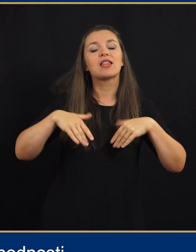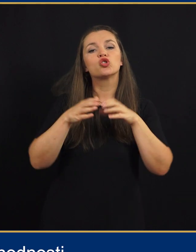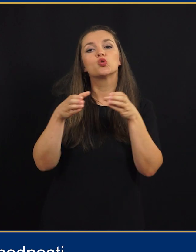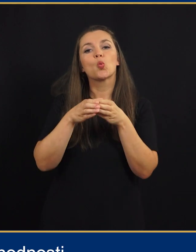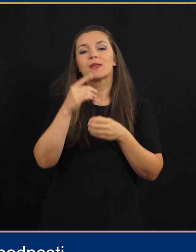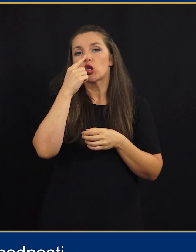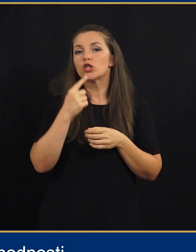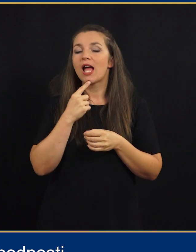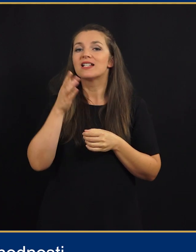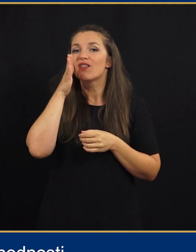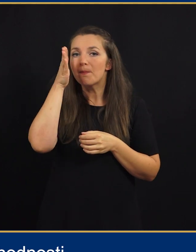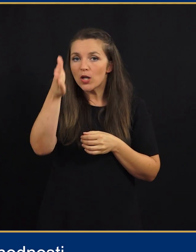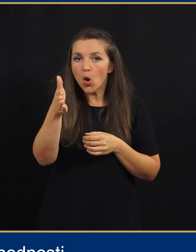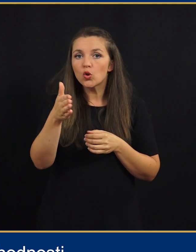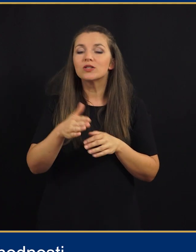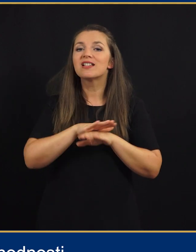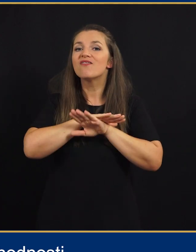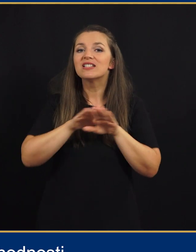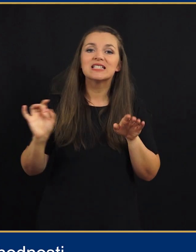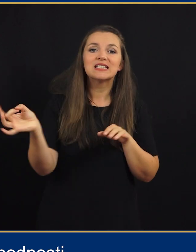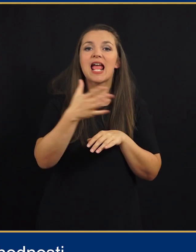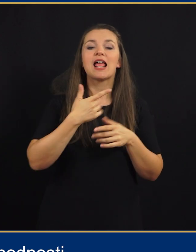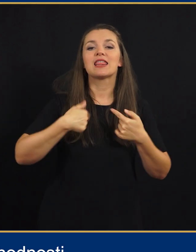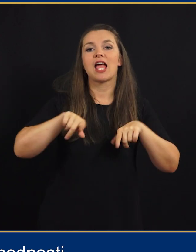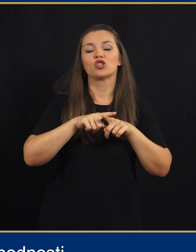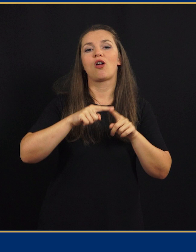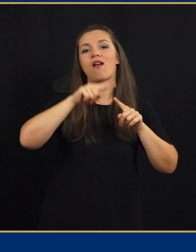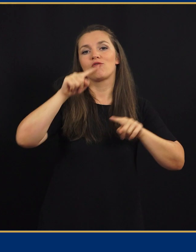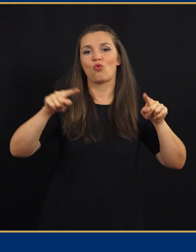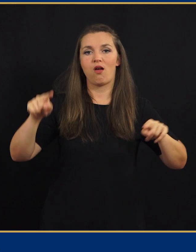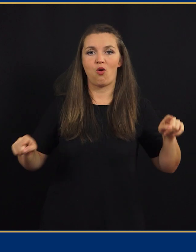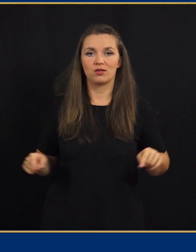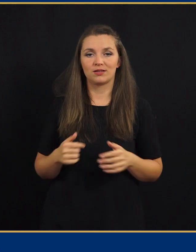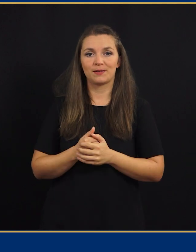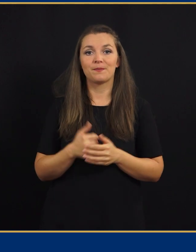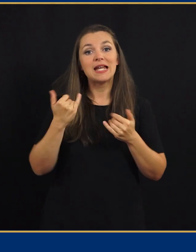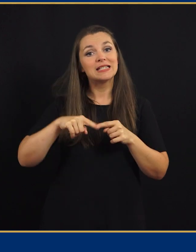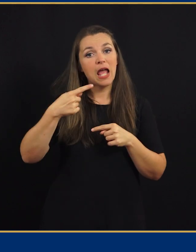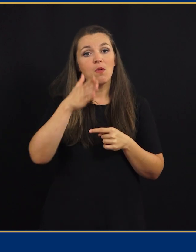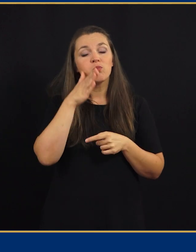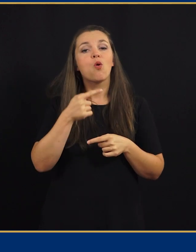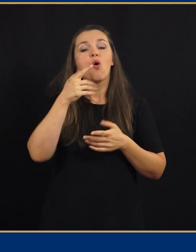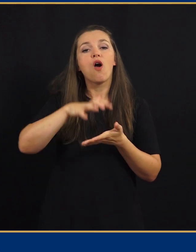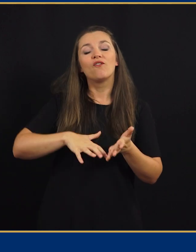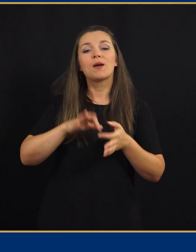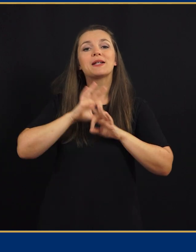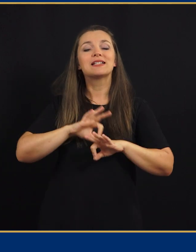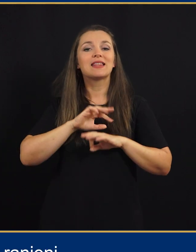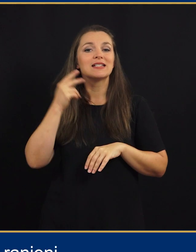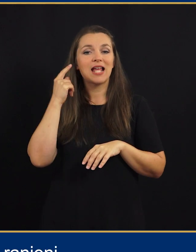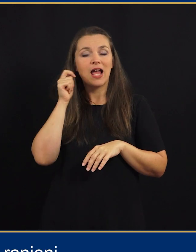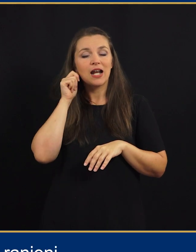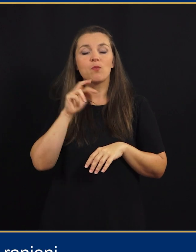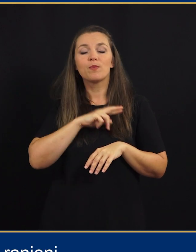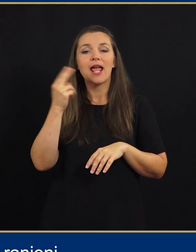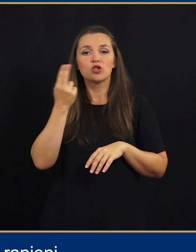skupni dostojanstveni prihodnosti vsej naši raznolikosti. Sledi govor predsednice Republike Slovenije